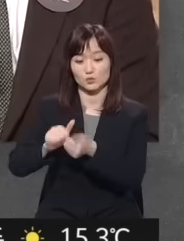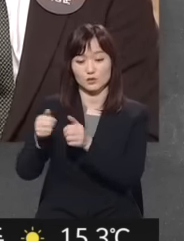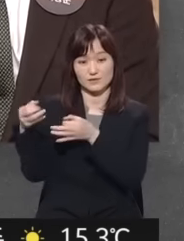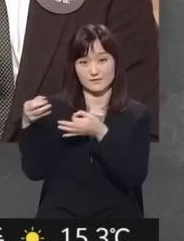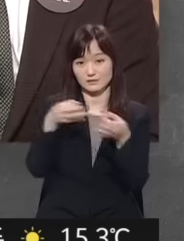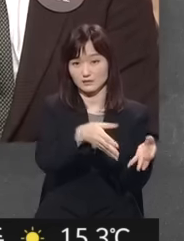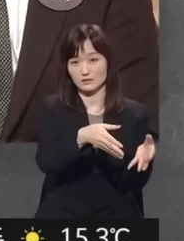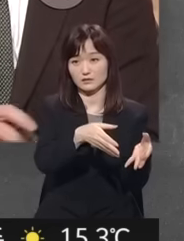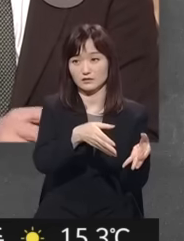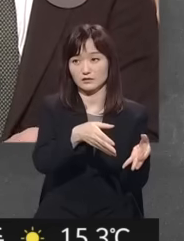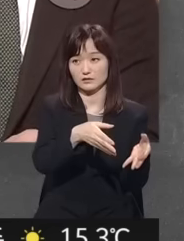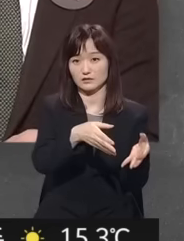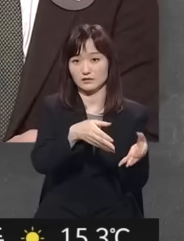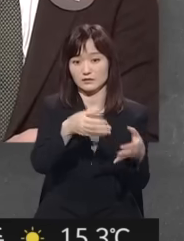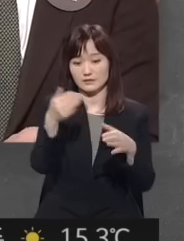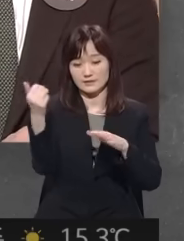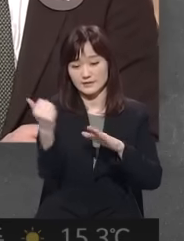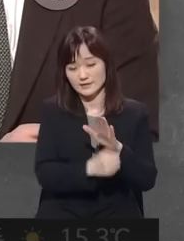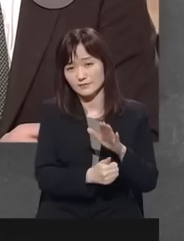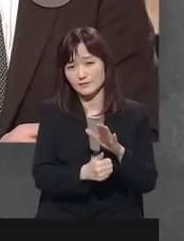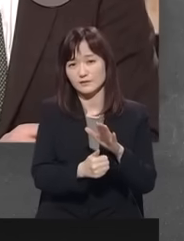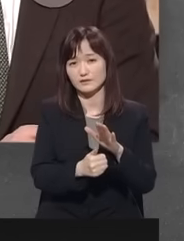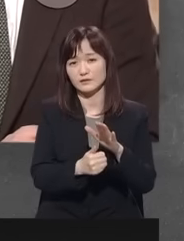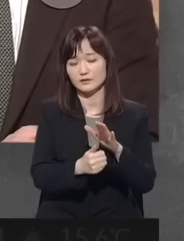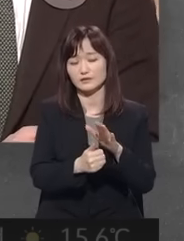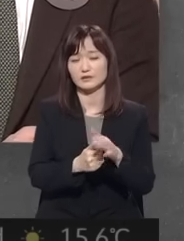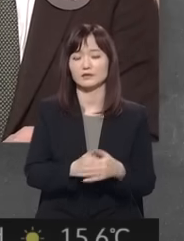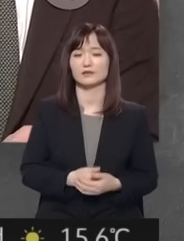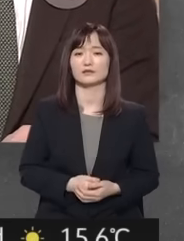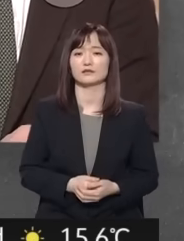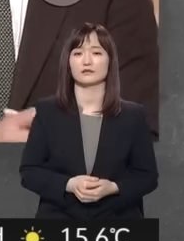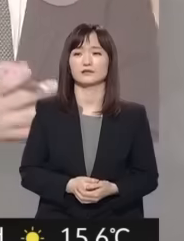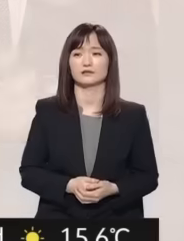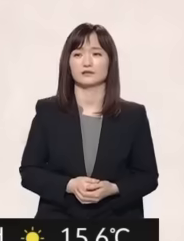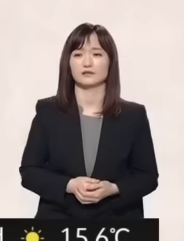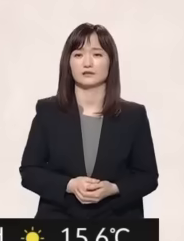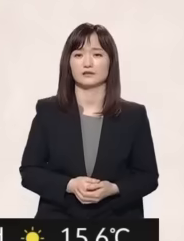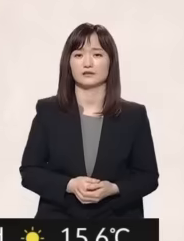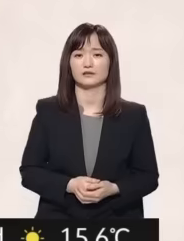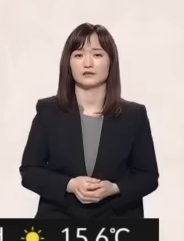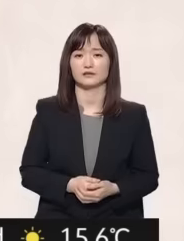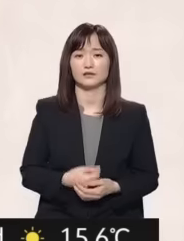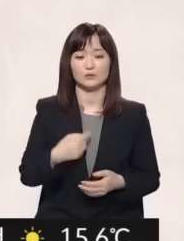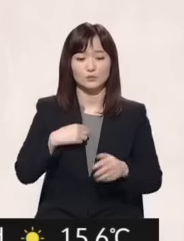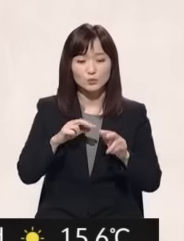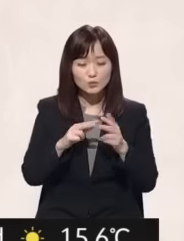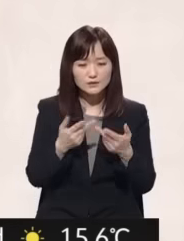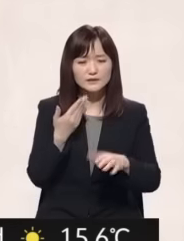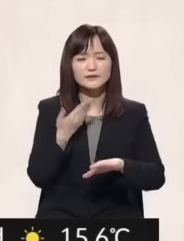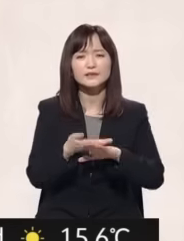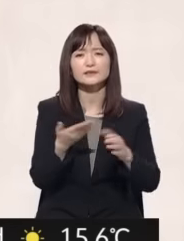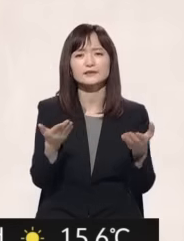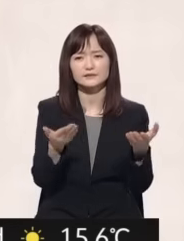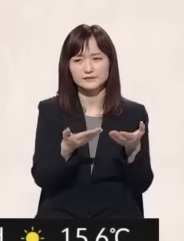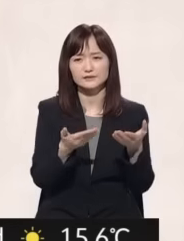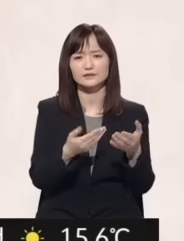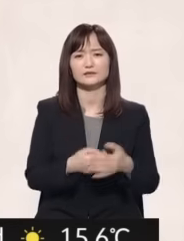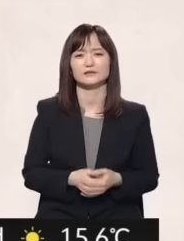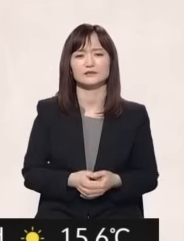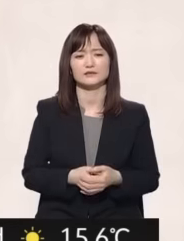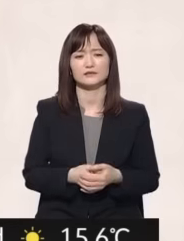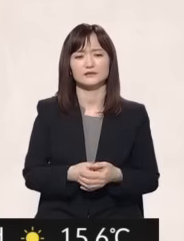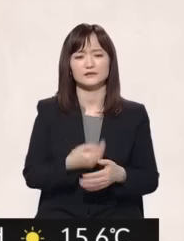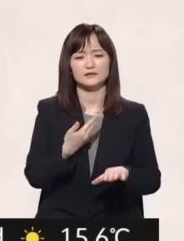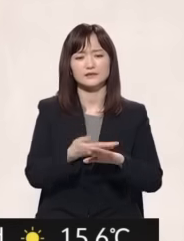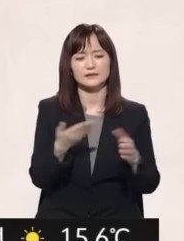주식 투자도 크게 실패했다라고 전해 들었다 그리고 거기에다가 본인이 또 다른 부업을 했는데 그 부업까지도